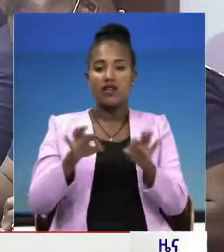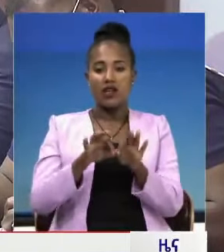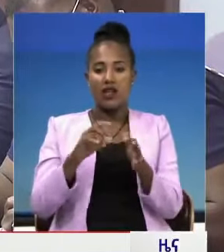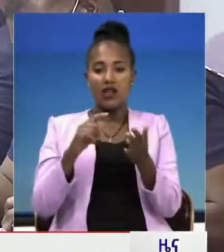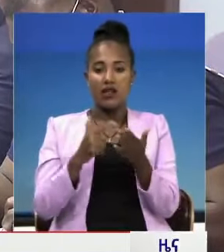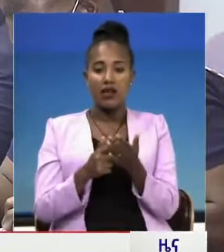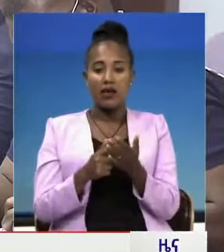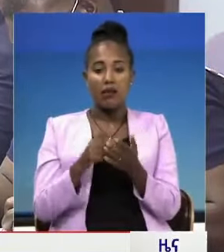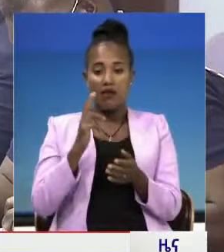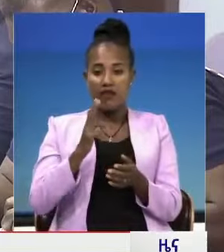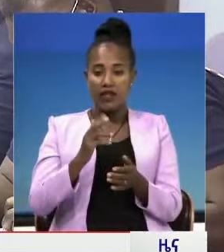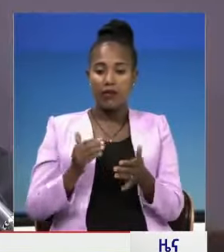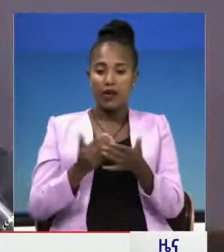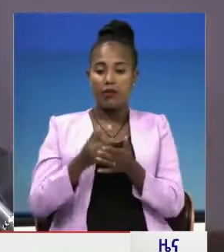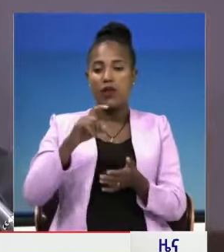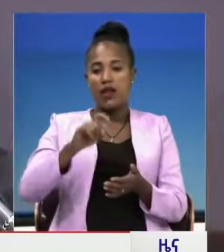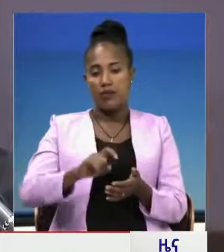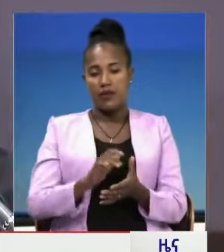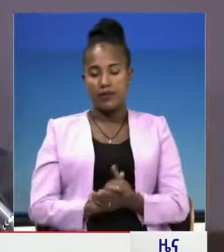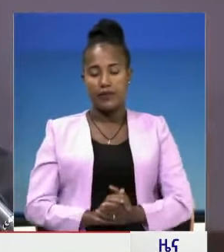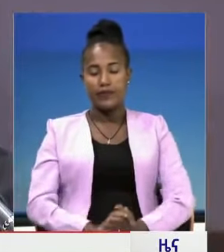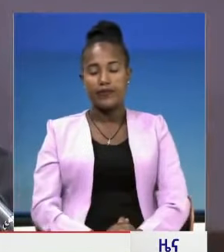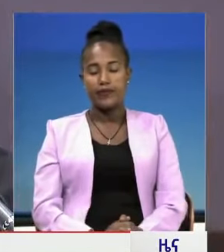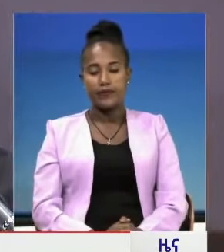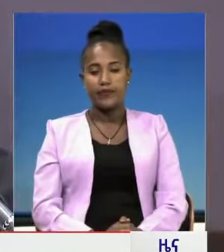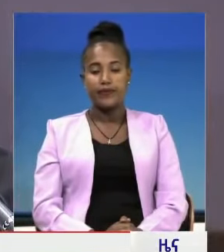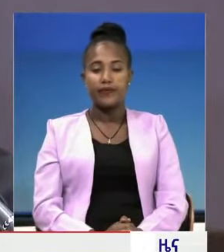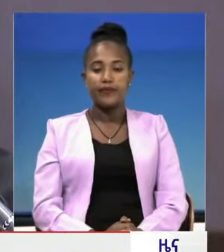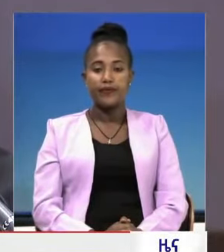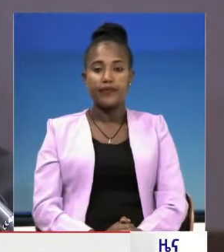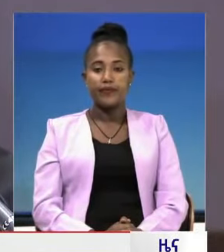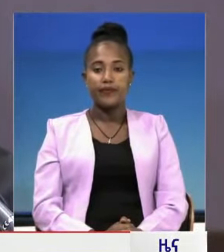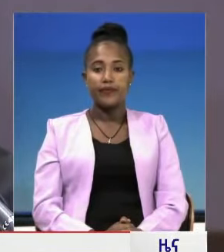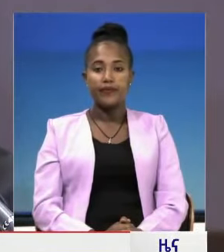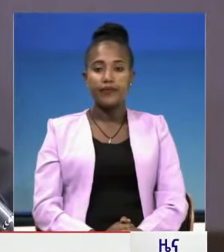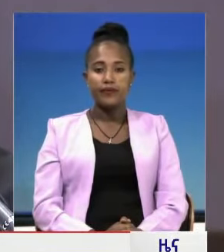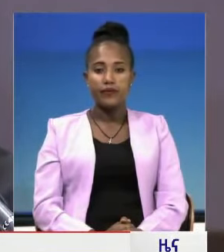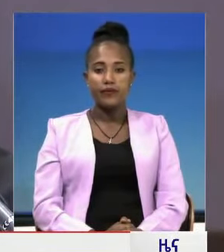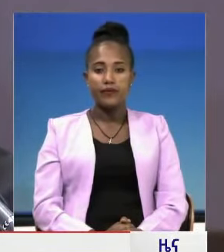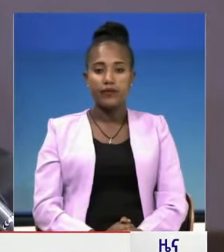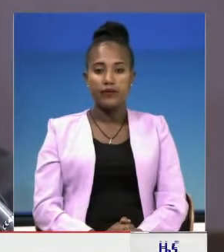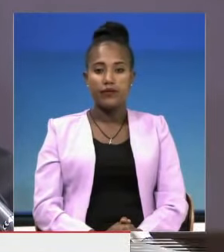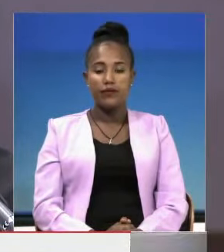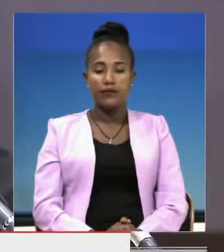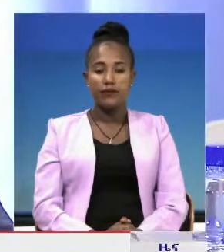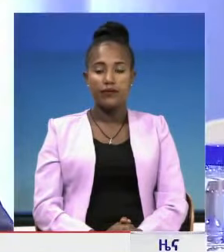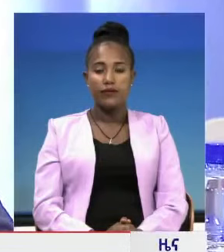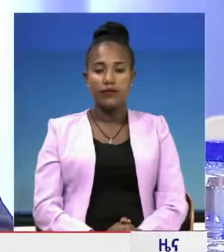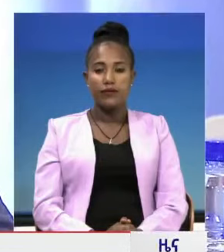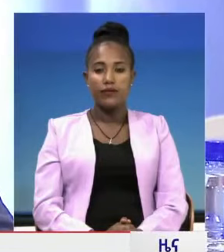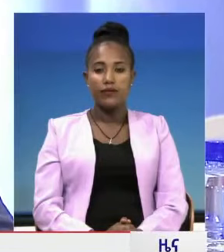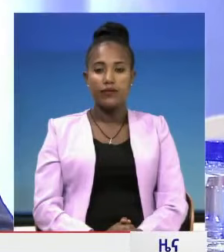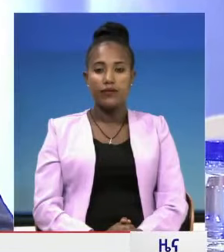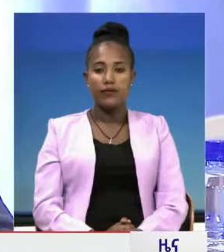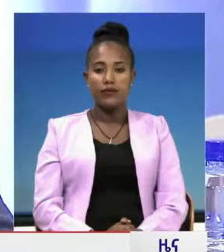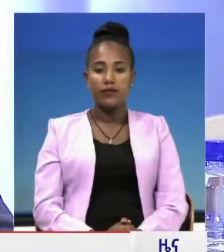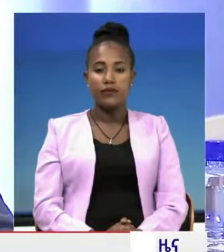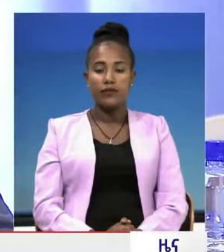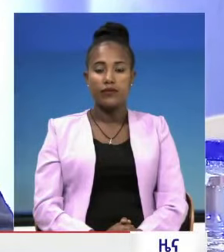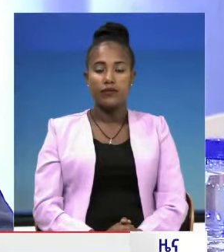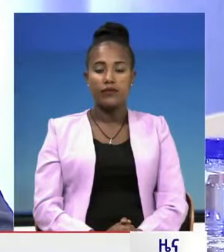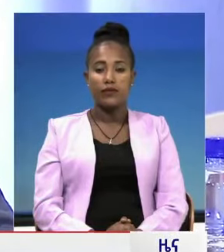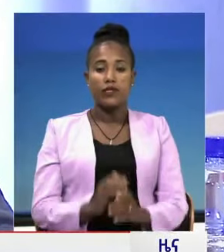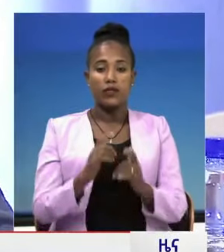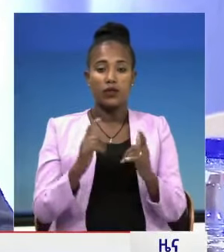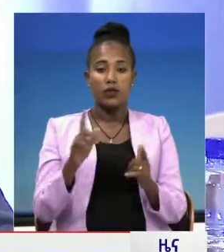ይህም በአፋጣኝ የሚቀርብ መሆን አለበት። And we need it immediately to save the life of these people. The challenge is